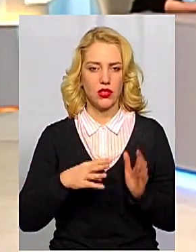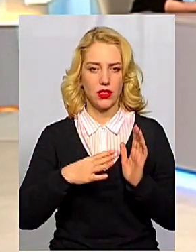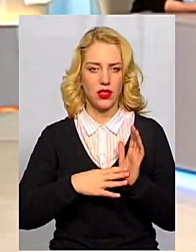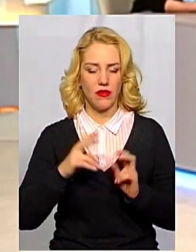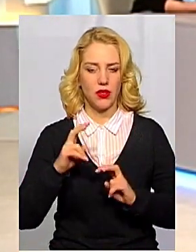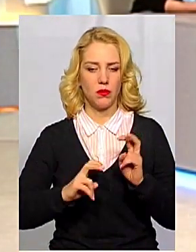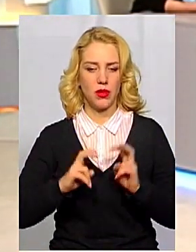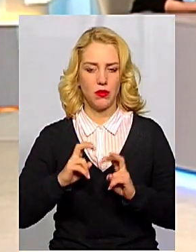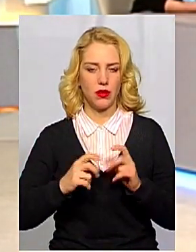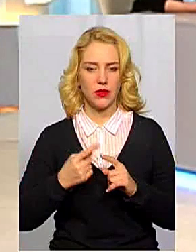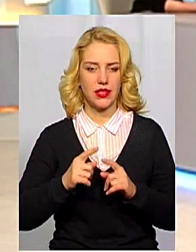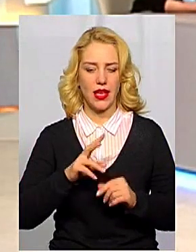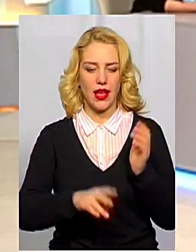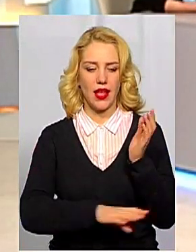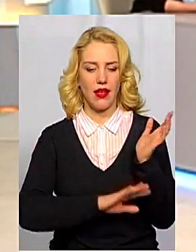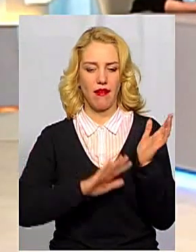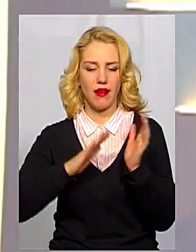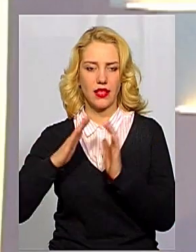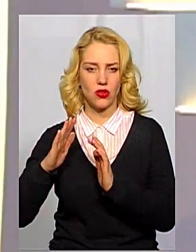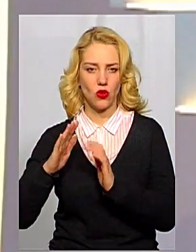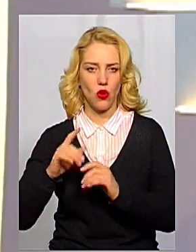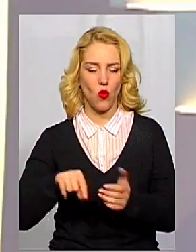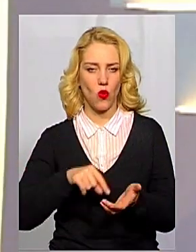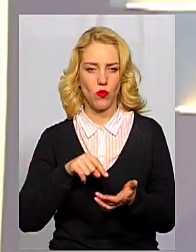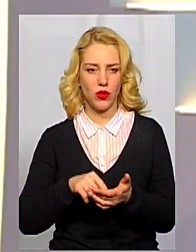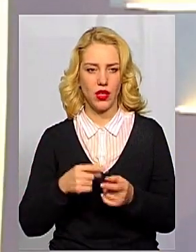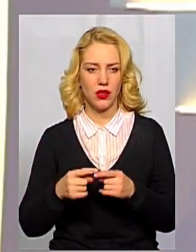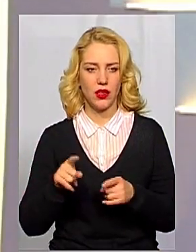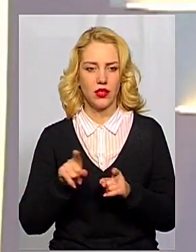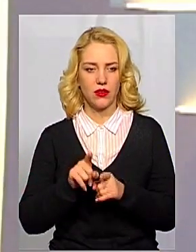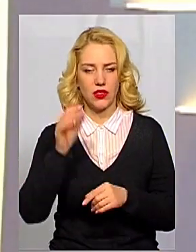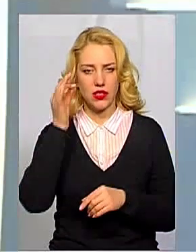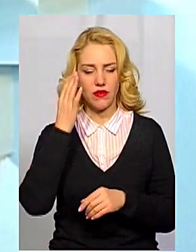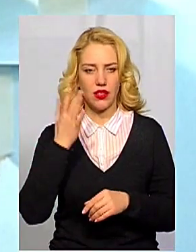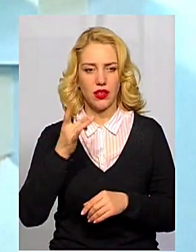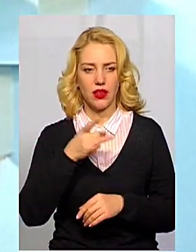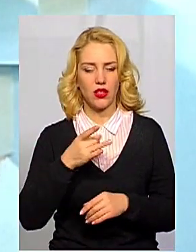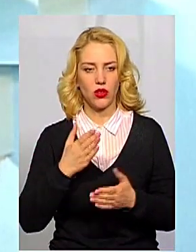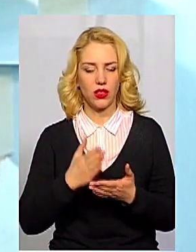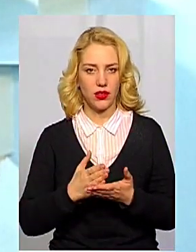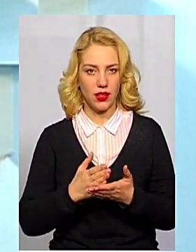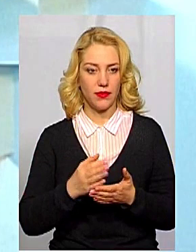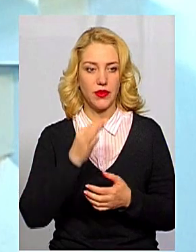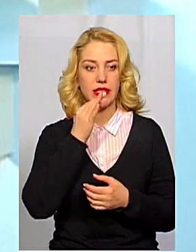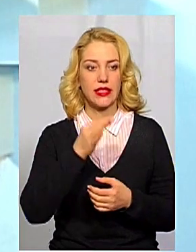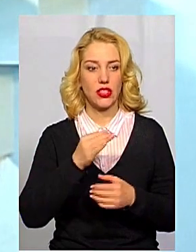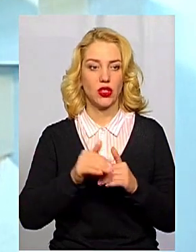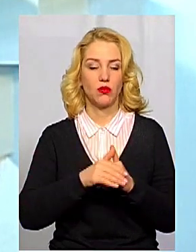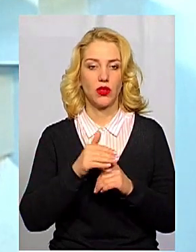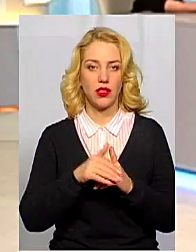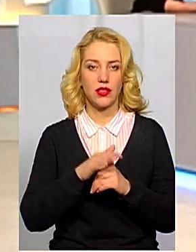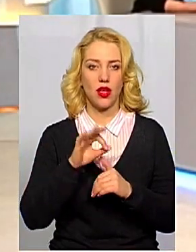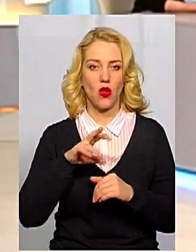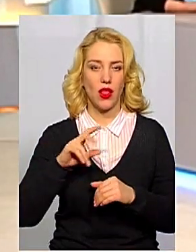підприємств лісокомунальних є в нашій області. І от ви теж згадали, в яких районах вони є. Скажіть, будь ласка, пане